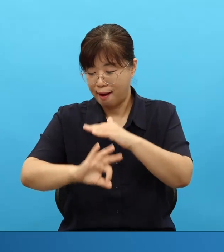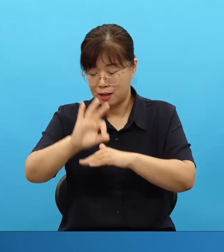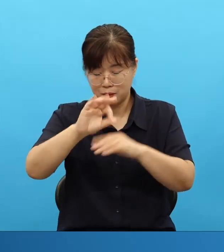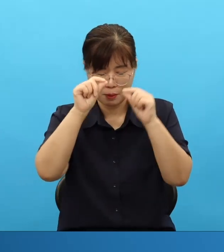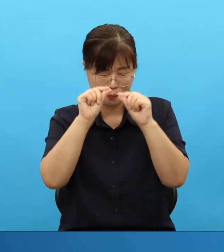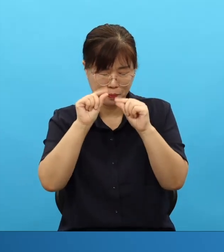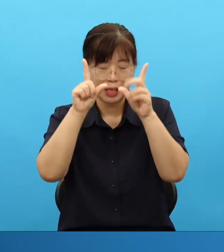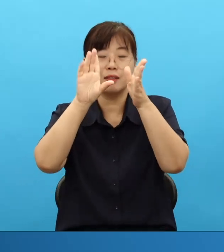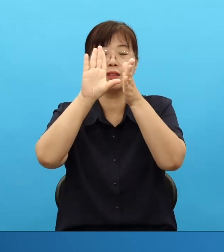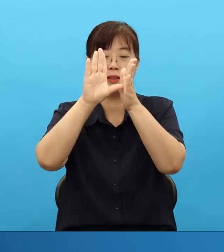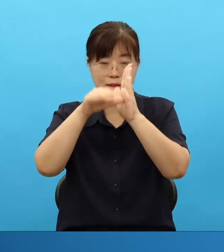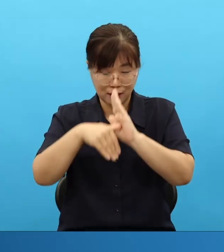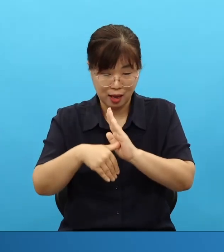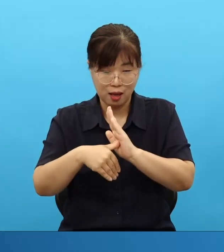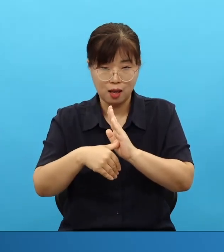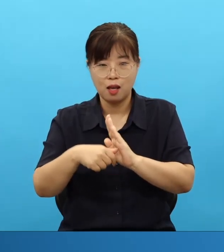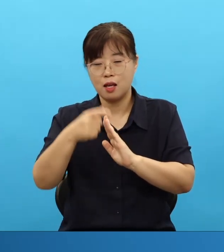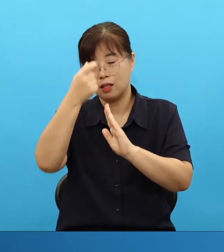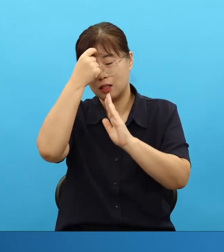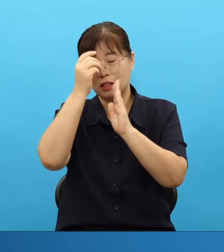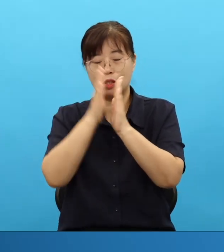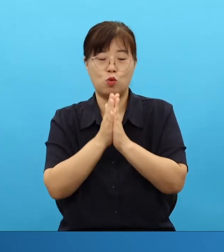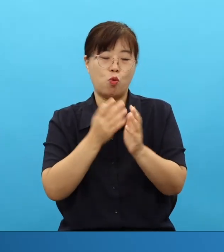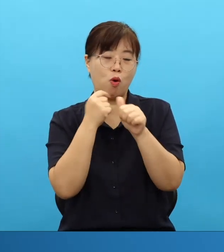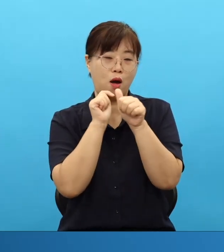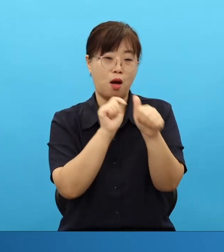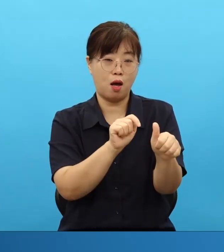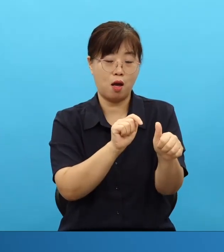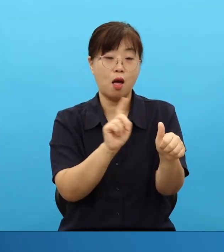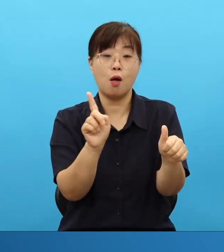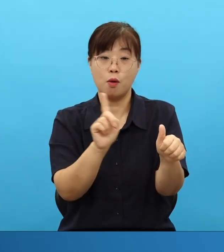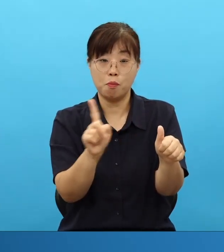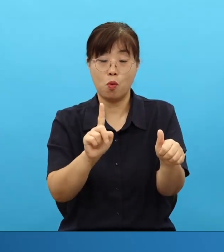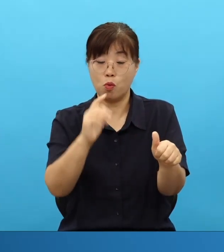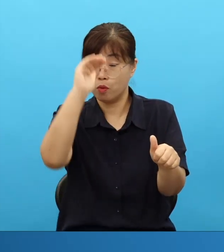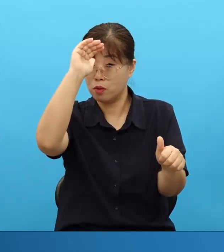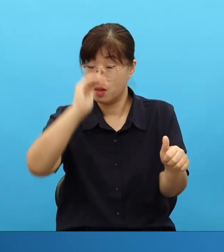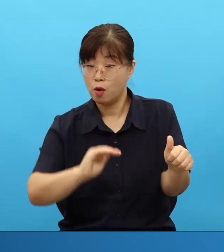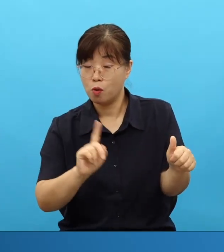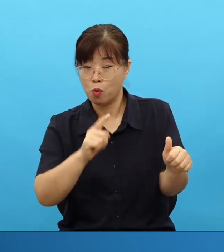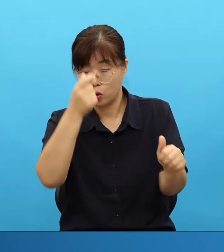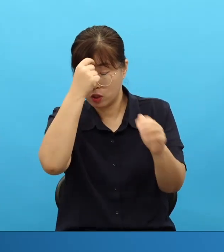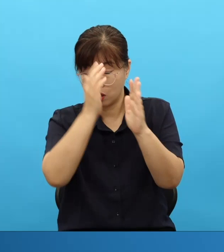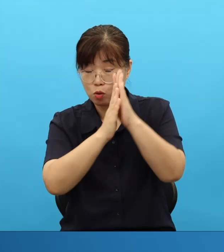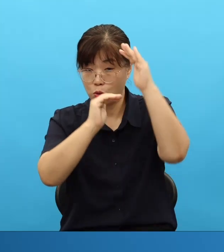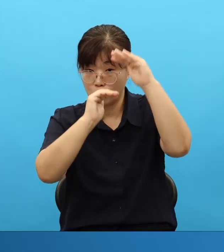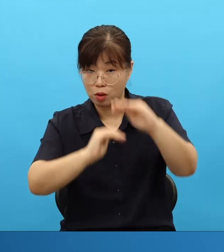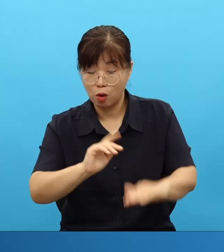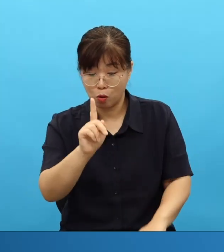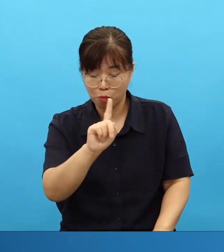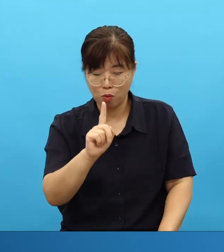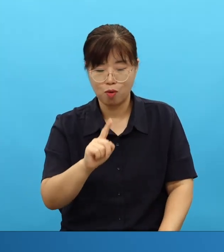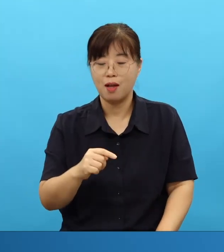기도해라 그리스도께서 직접 세우신 망대의 파수꾼으로